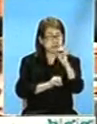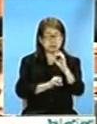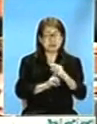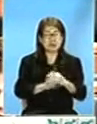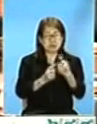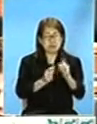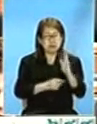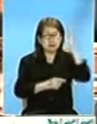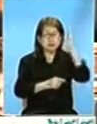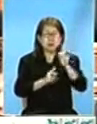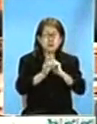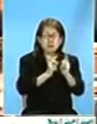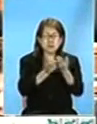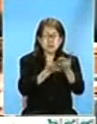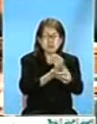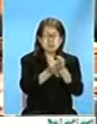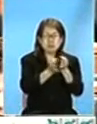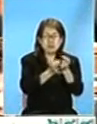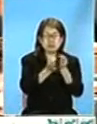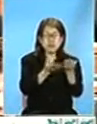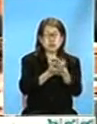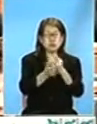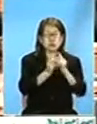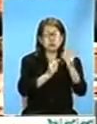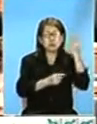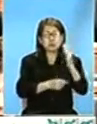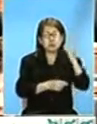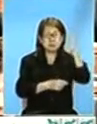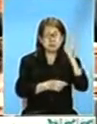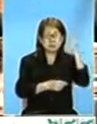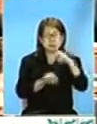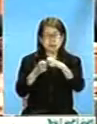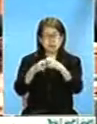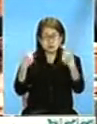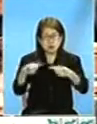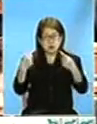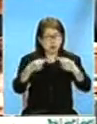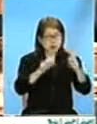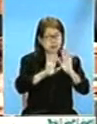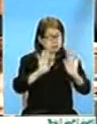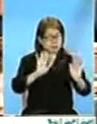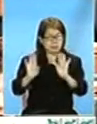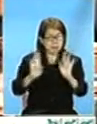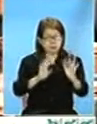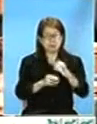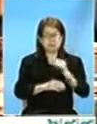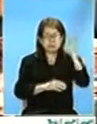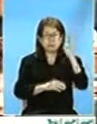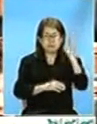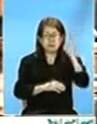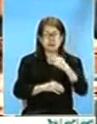านในคราวที่อยากจะให้ฝ่ายที่ขัดแย้งกันอยู่นั้นรอมชอมและผมได้ถือโอกาส